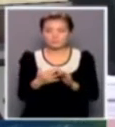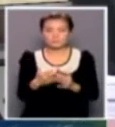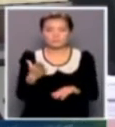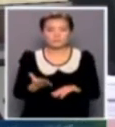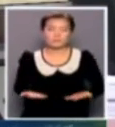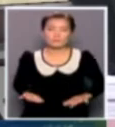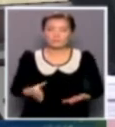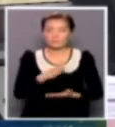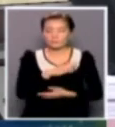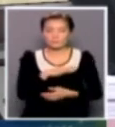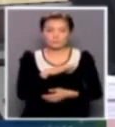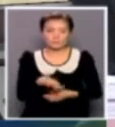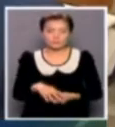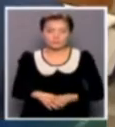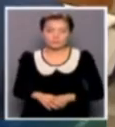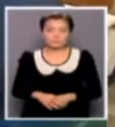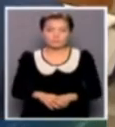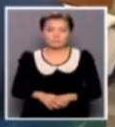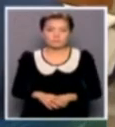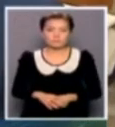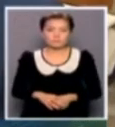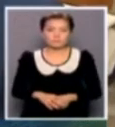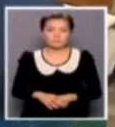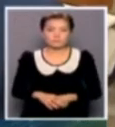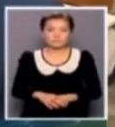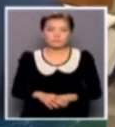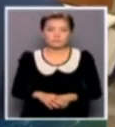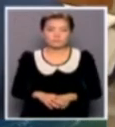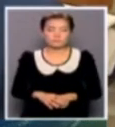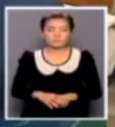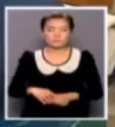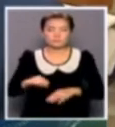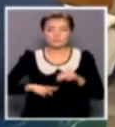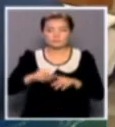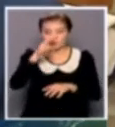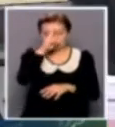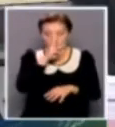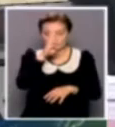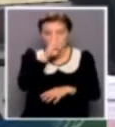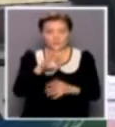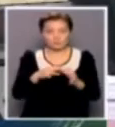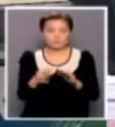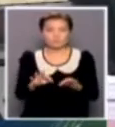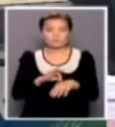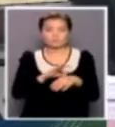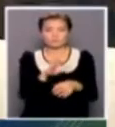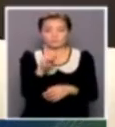ма? Болмаған шығар. Шіркін, осы норманы жазған маманды 2 айға ауылға жіберсе қой.